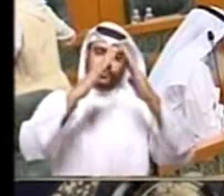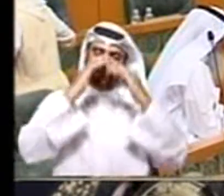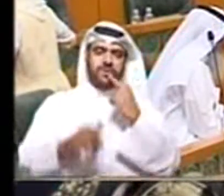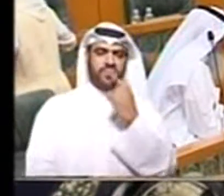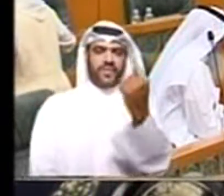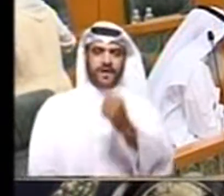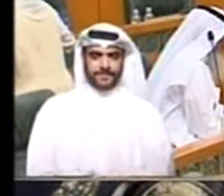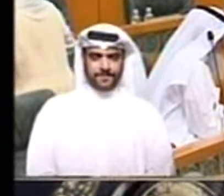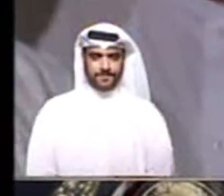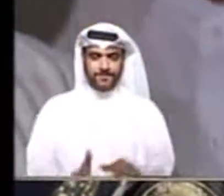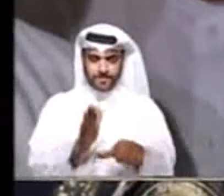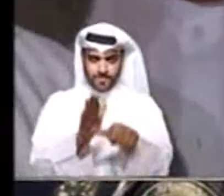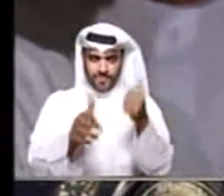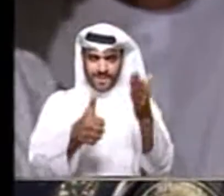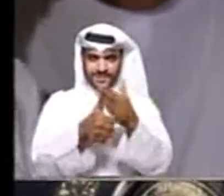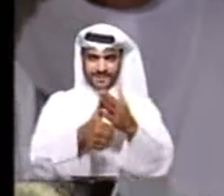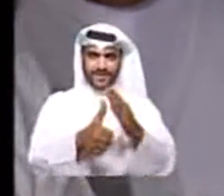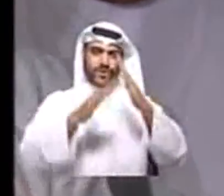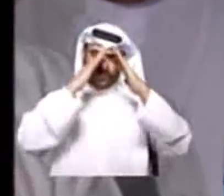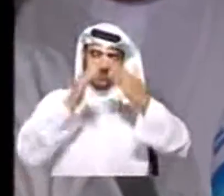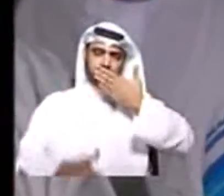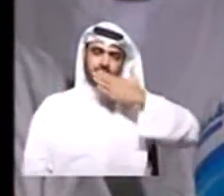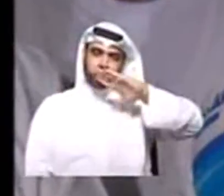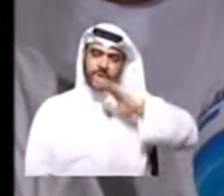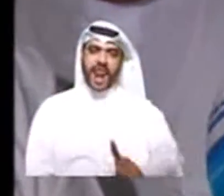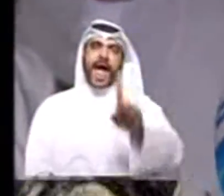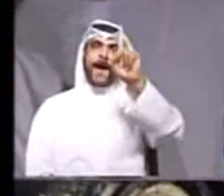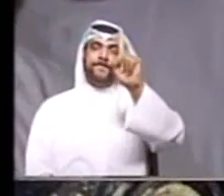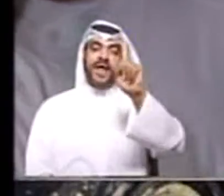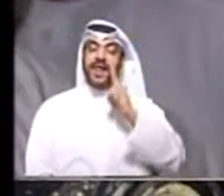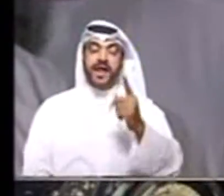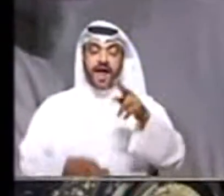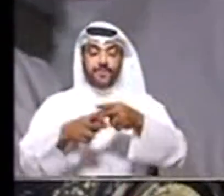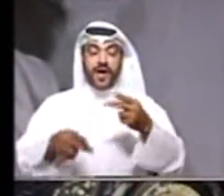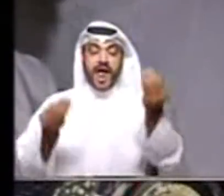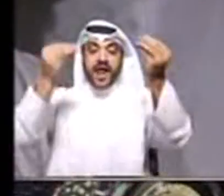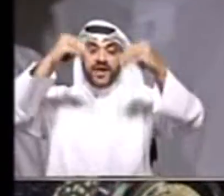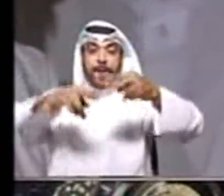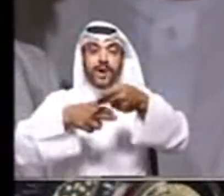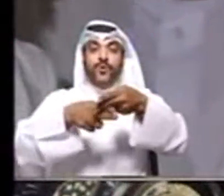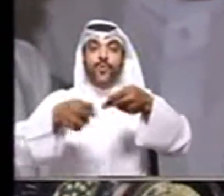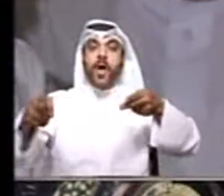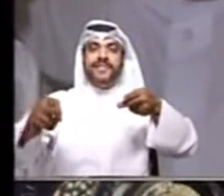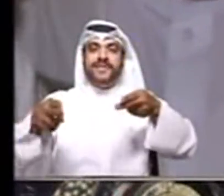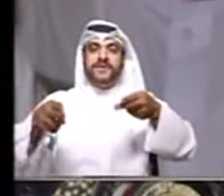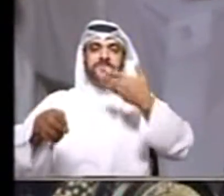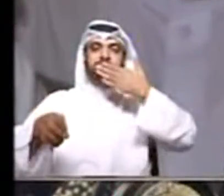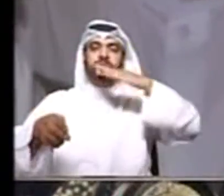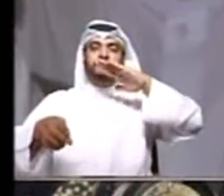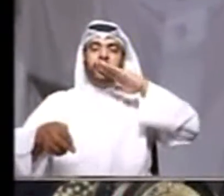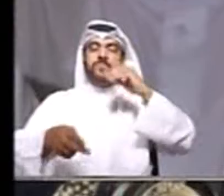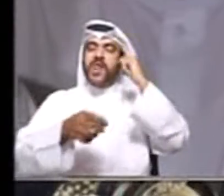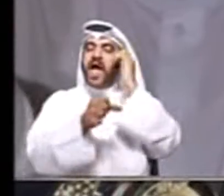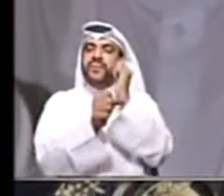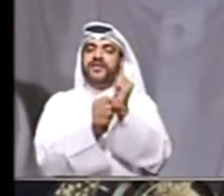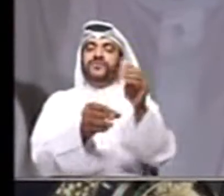الثقة. بداية وقبل كل شيء نكرر الحمد والشكر لرب العالمين على نعمة الكويت، نعمة الكويت التي تنعم في هذه